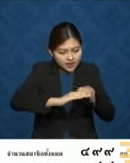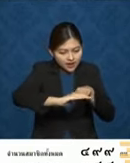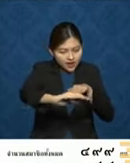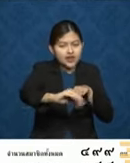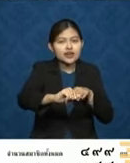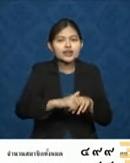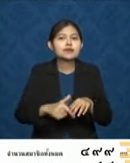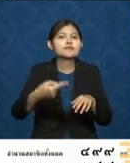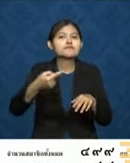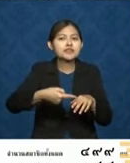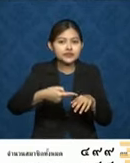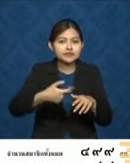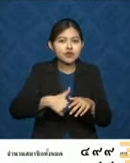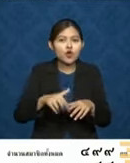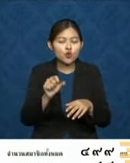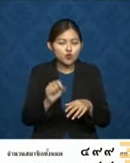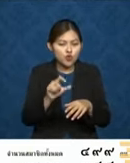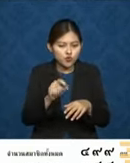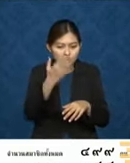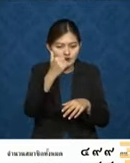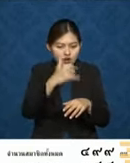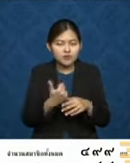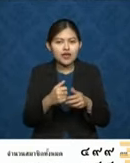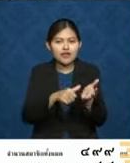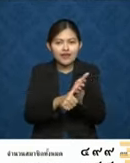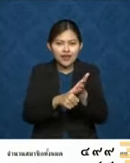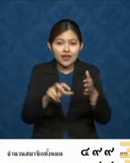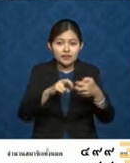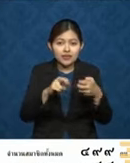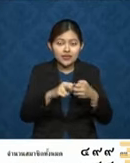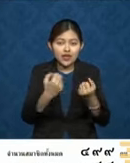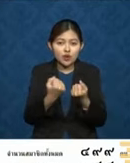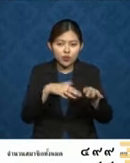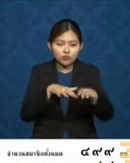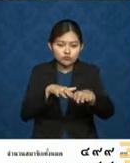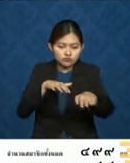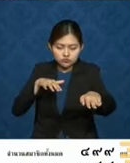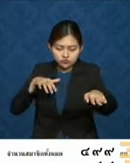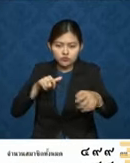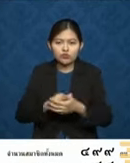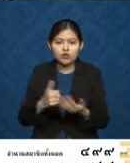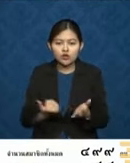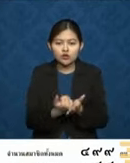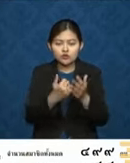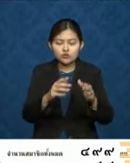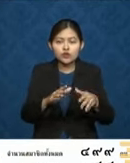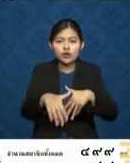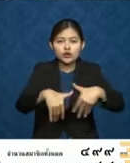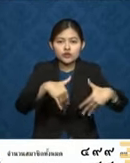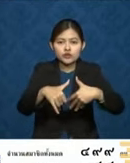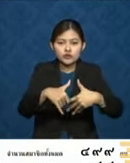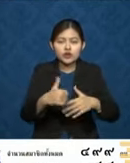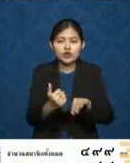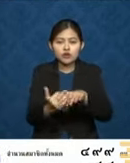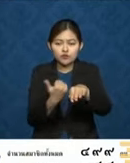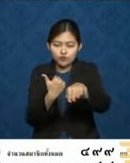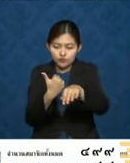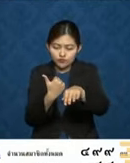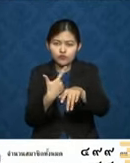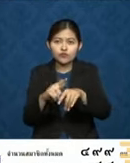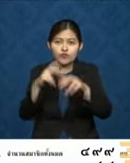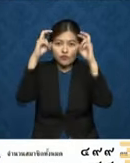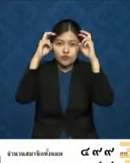จราจรให้เร็วที่สุดเพื่อแก้ไขปัญหารถติดในช่วงเวลาที่เร่งด่วนคืนความปกติให้แก่ผู้ใช้รถใช้ถนนตลอดแนวเส้นรถไฟฟ้า